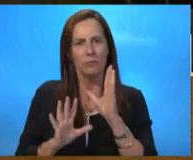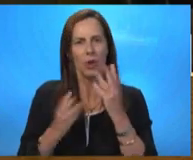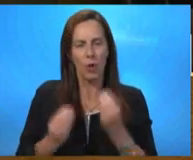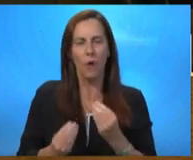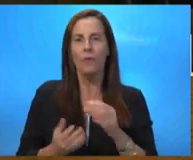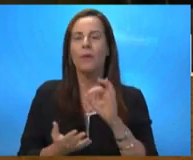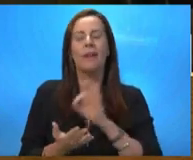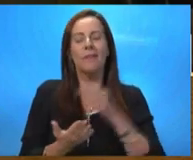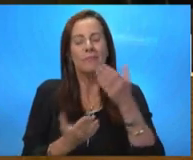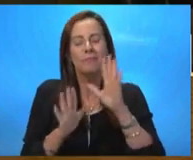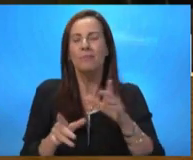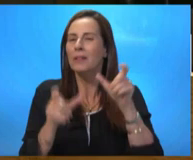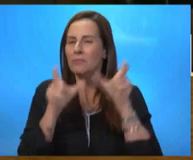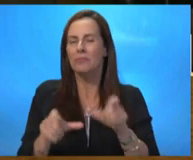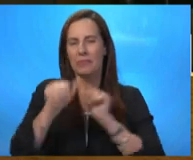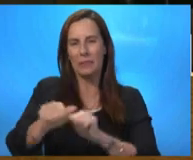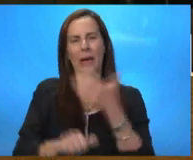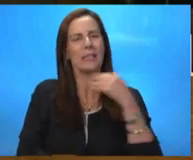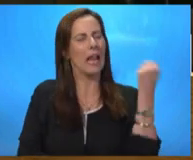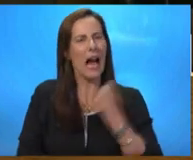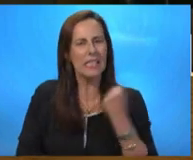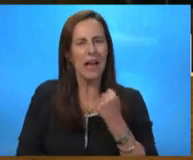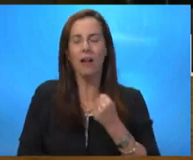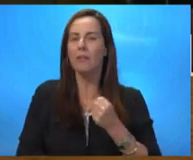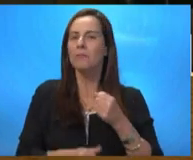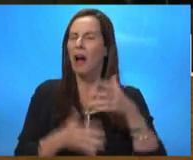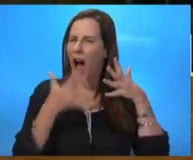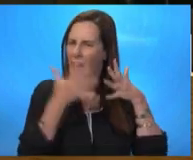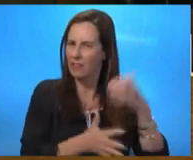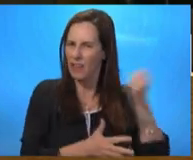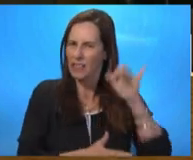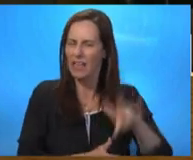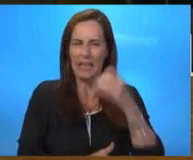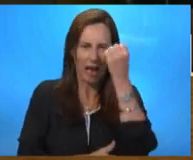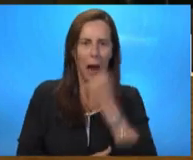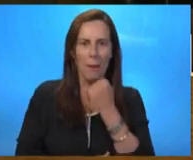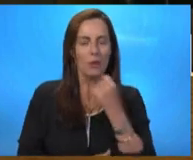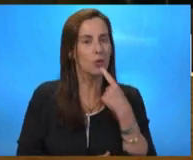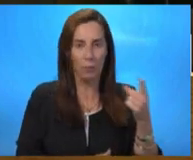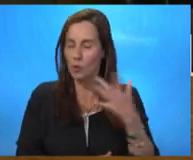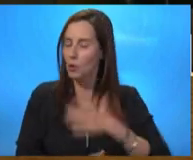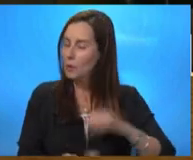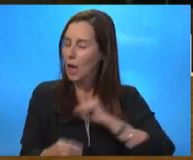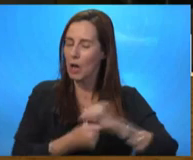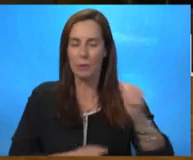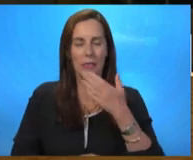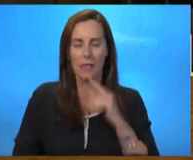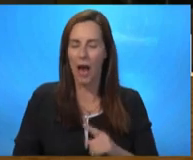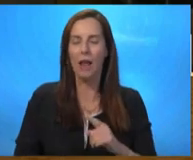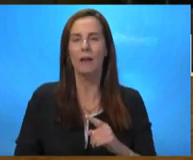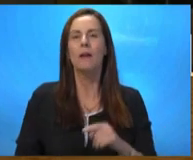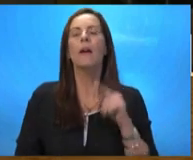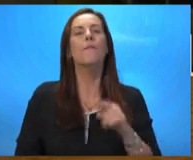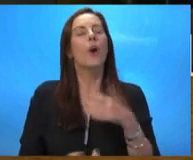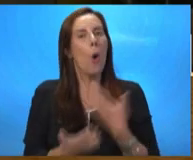הגנה מאוד מפורט על ישראל, התקפה חריפה נגד החמאס שהיא טוענת שרוצה להשמיד את ישראל,